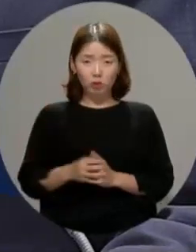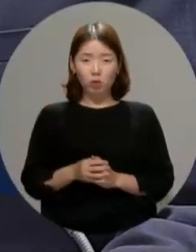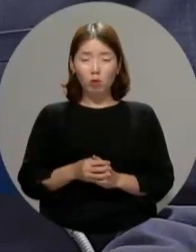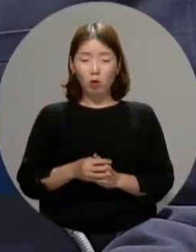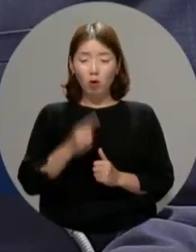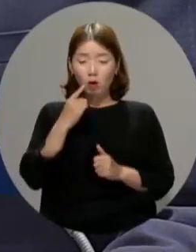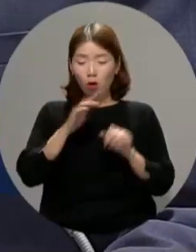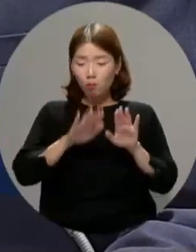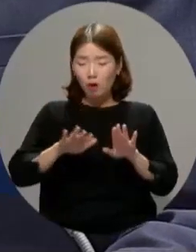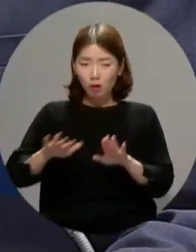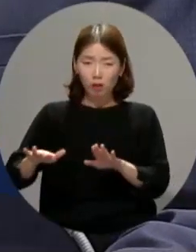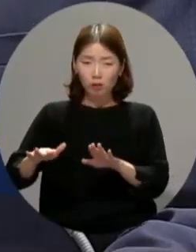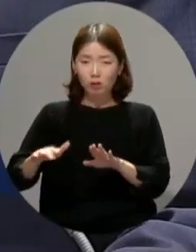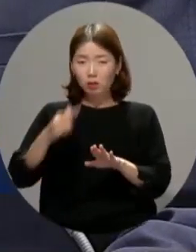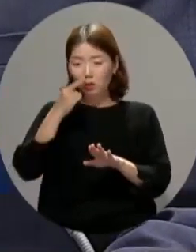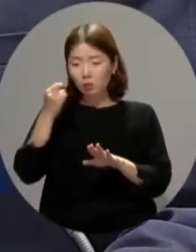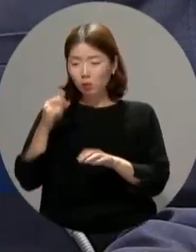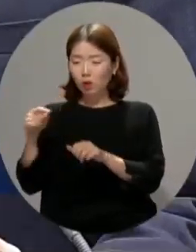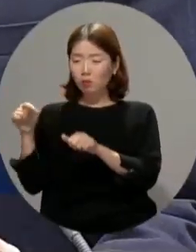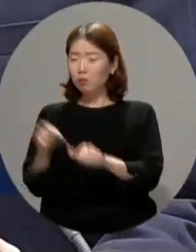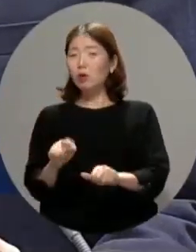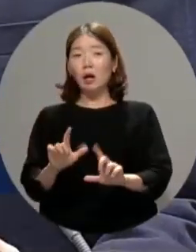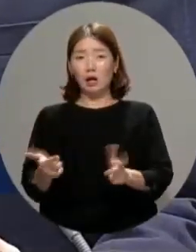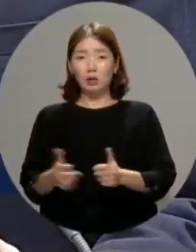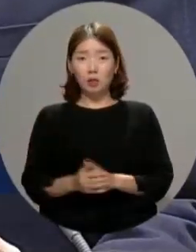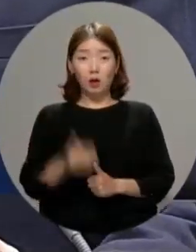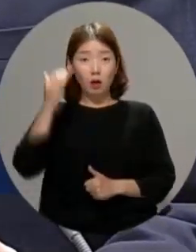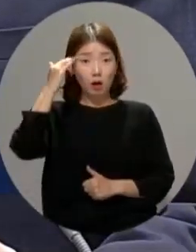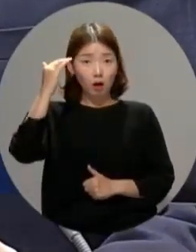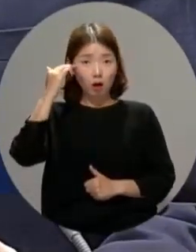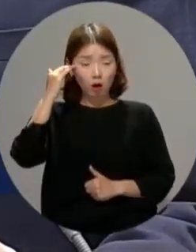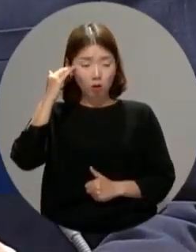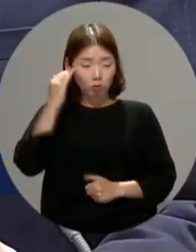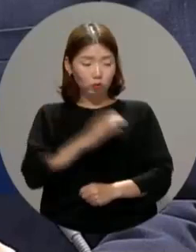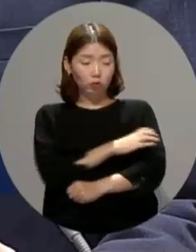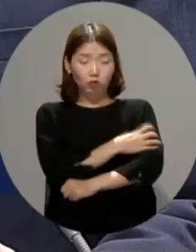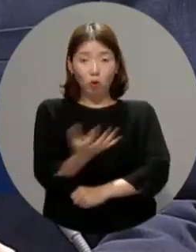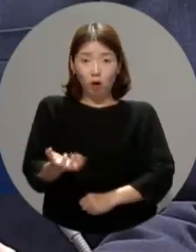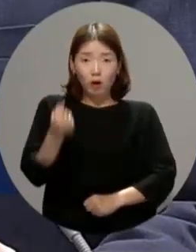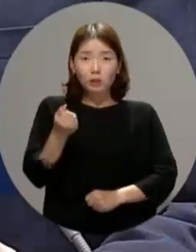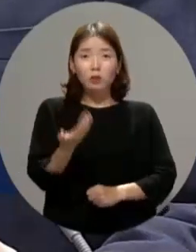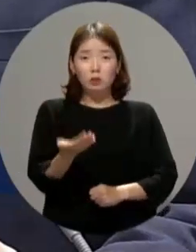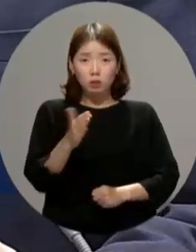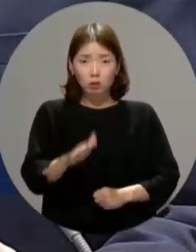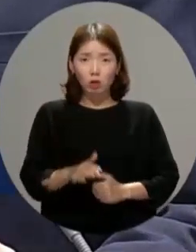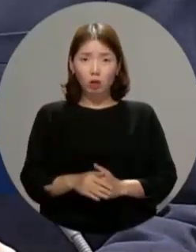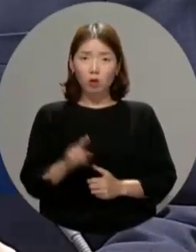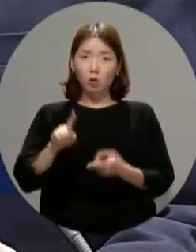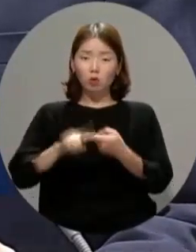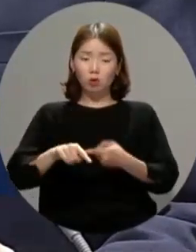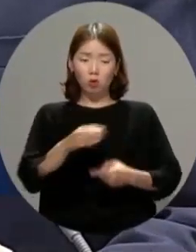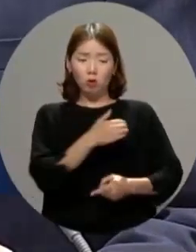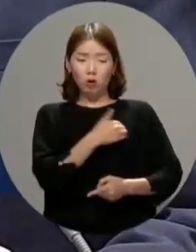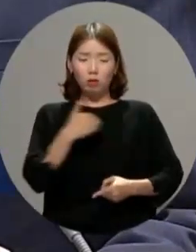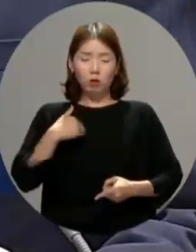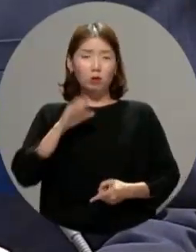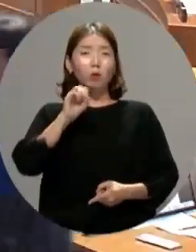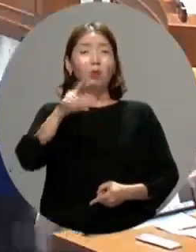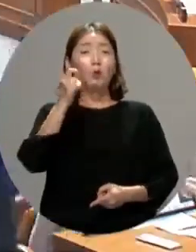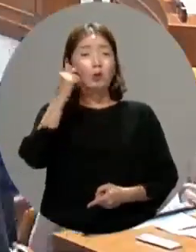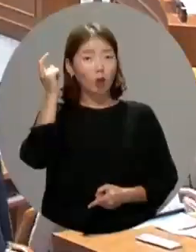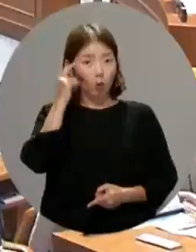바다는 일본의 하수구가 아니다라고 했어요. 왜 대한민국 주권국가인 대한민국은 이렇게 당당하게 얘기하지